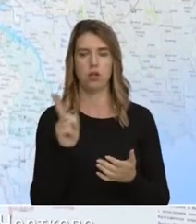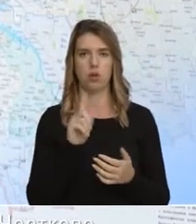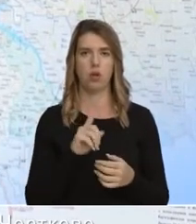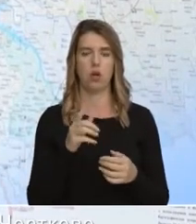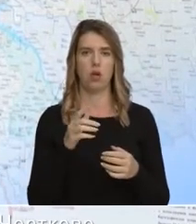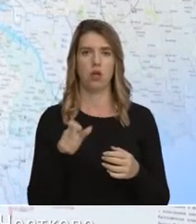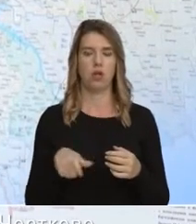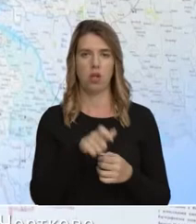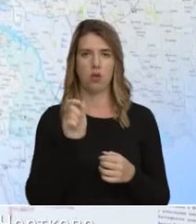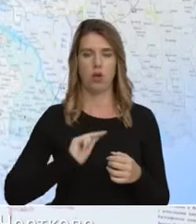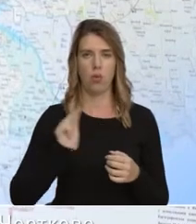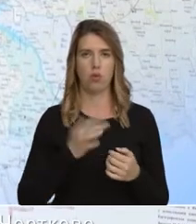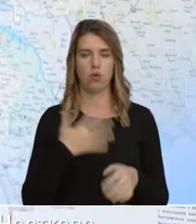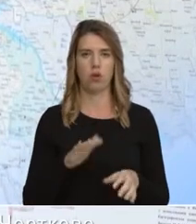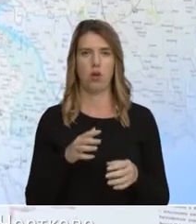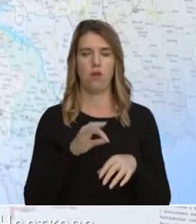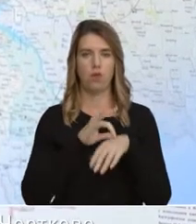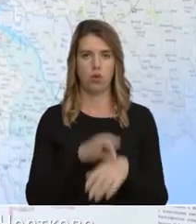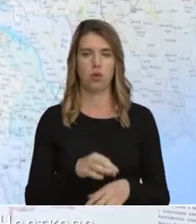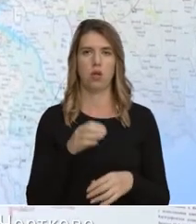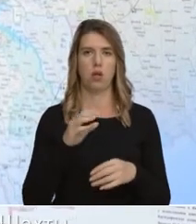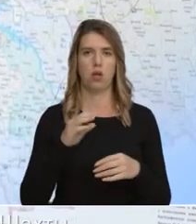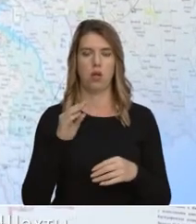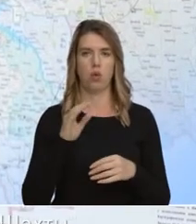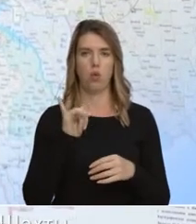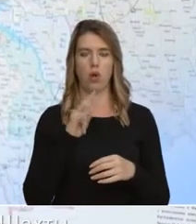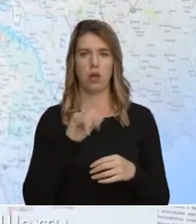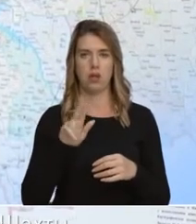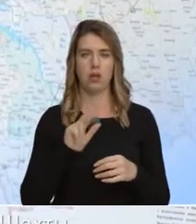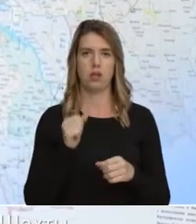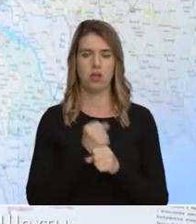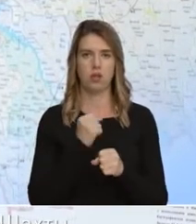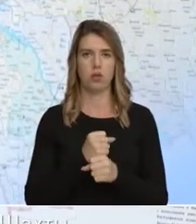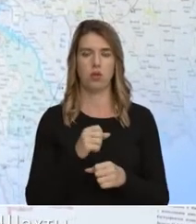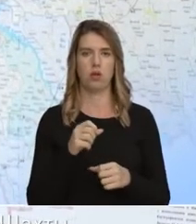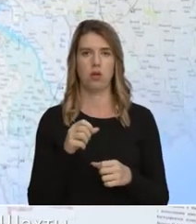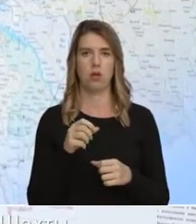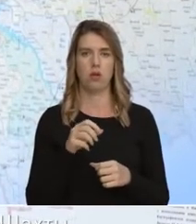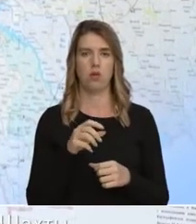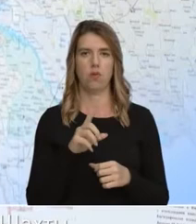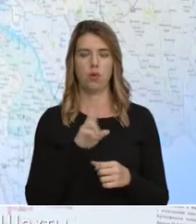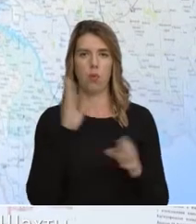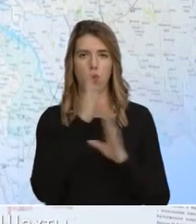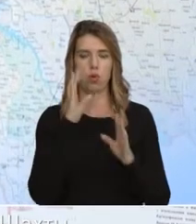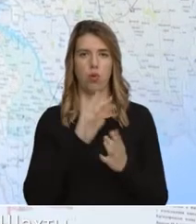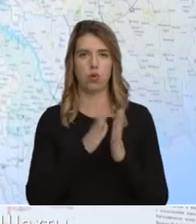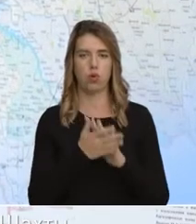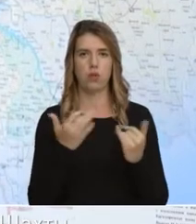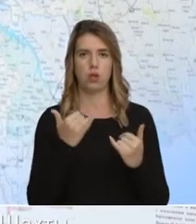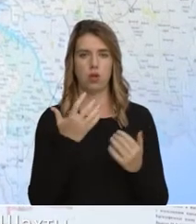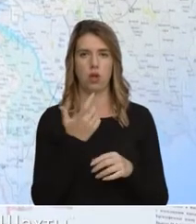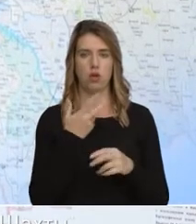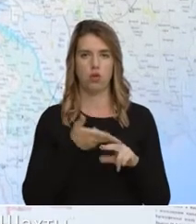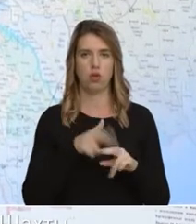ведутся дорожные работы, ведутся укладка асфальтобетонной смеси. То есть мы дату свою не меняем, хотя и погодные условия мы видим каждый день